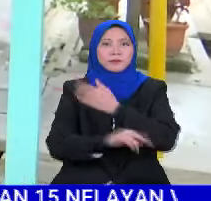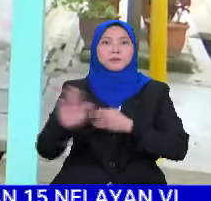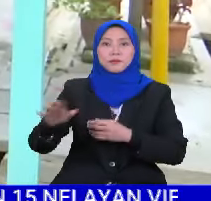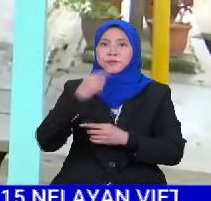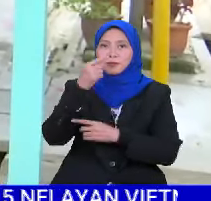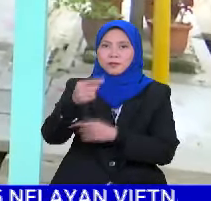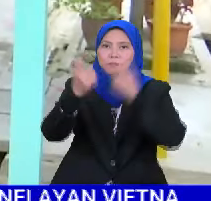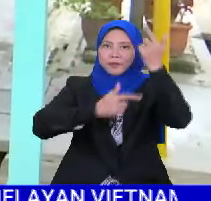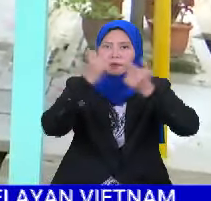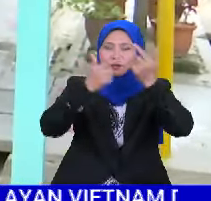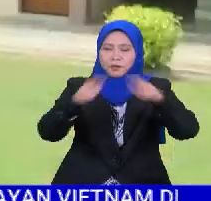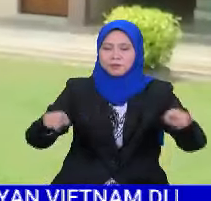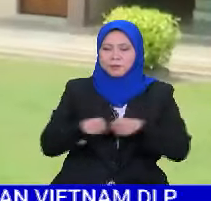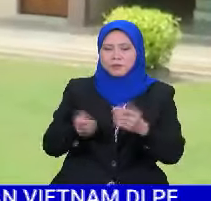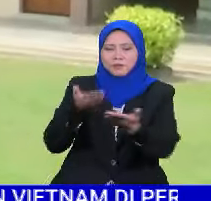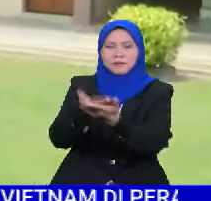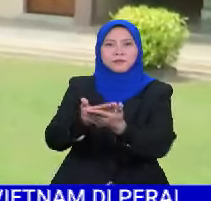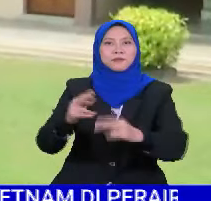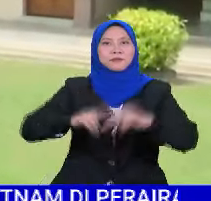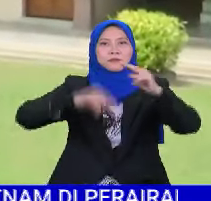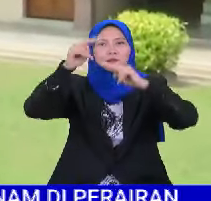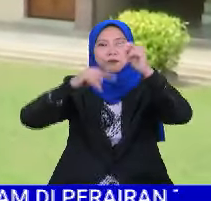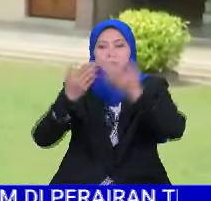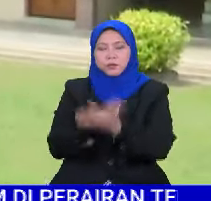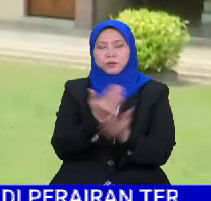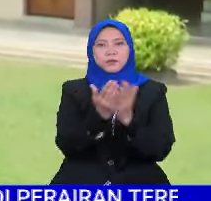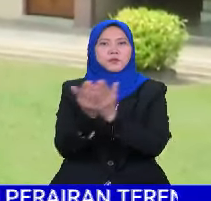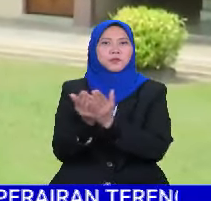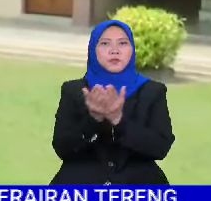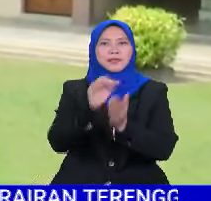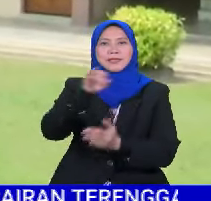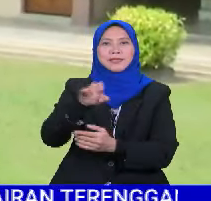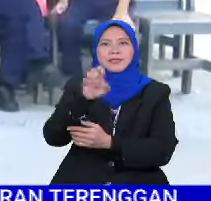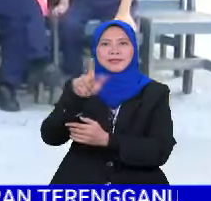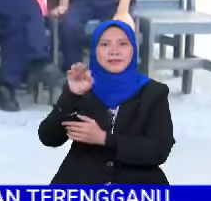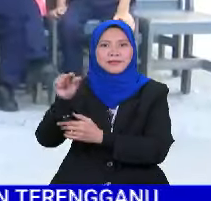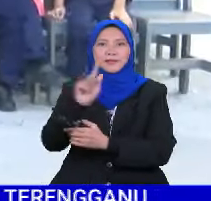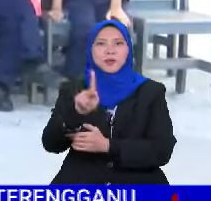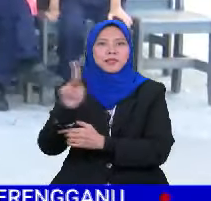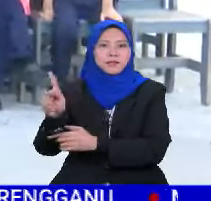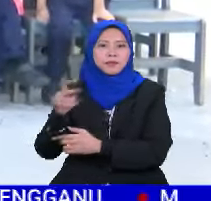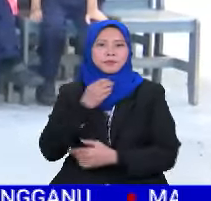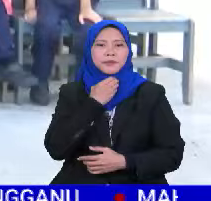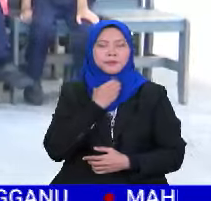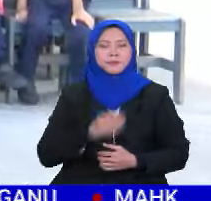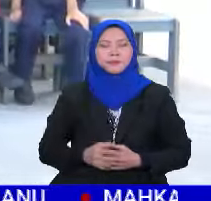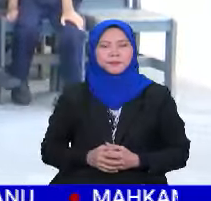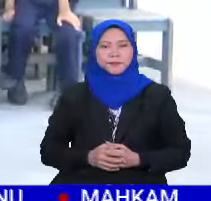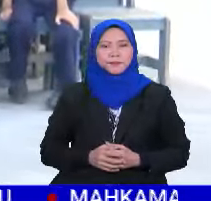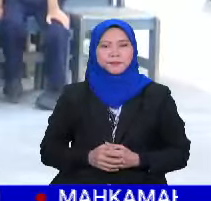demikian selepas merawat tapak cadangan pembinaan bangunan baru sekolah kebangsaan zhiliang dicolek angsa hai